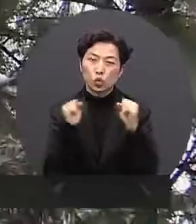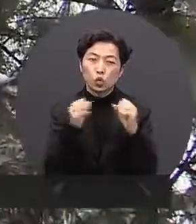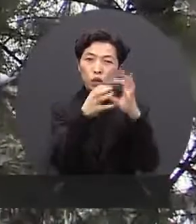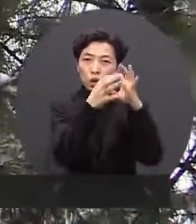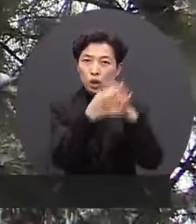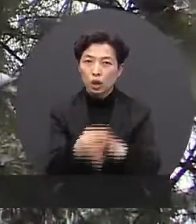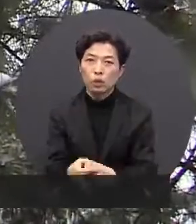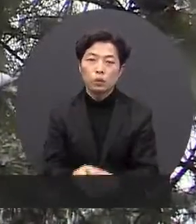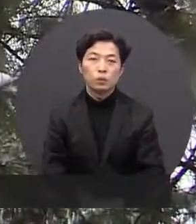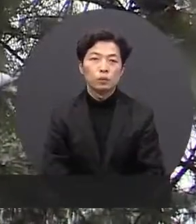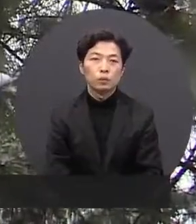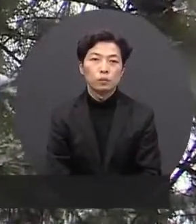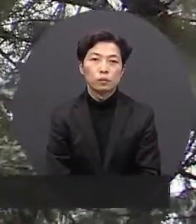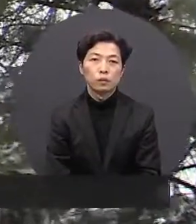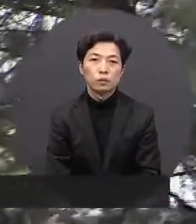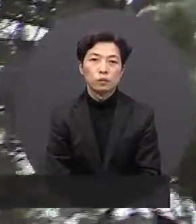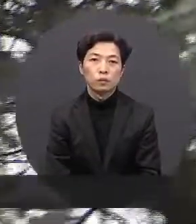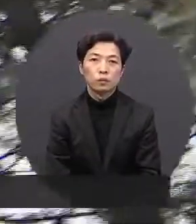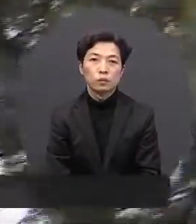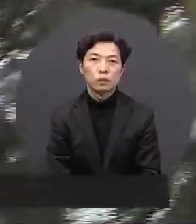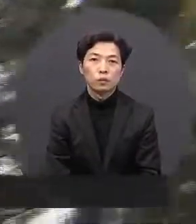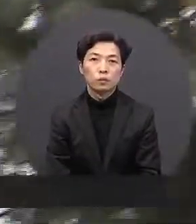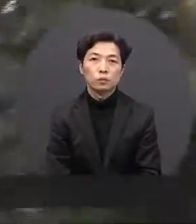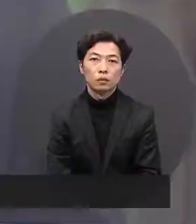추위가 이어지겠습니다.